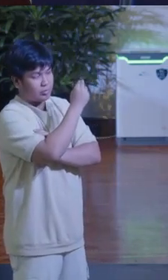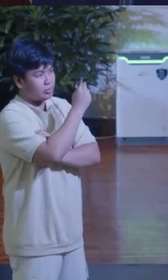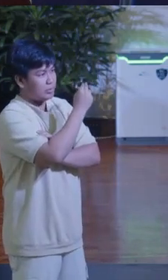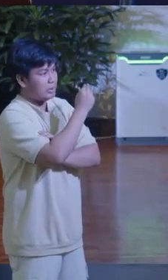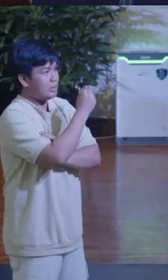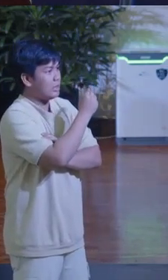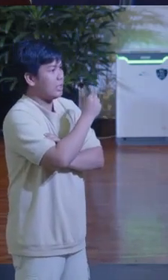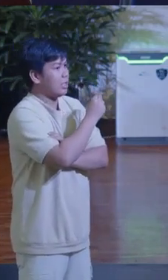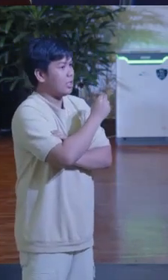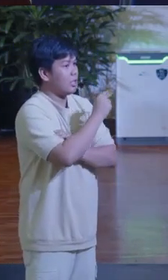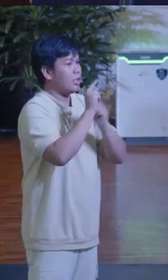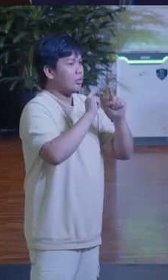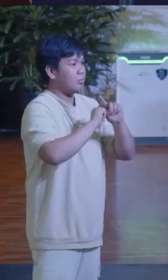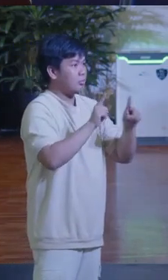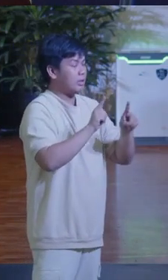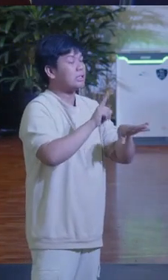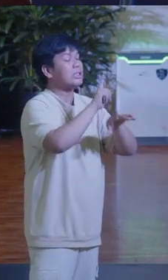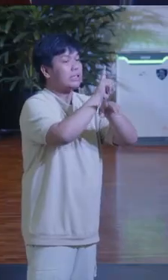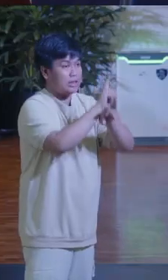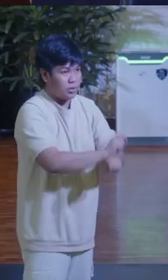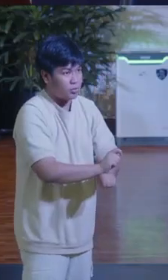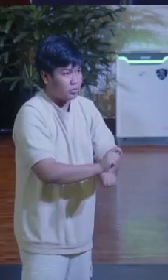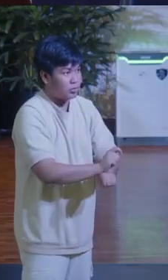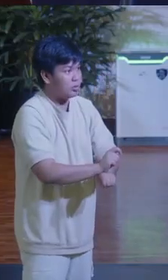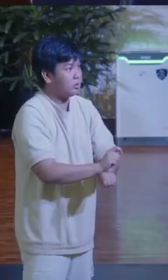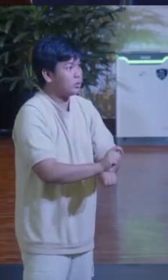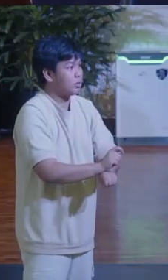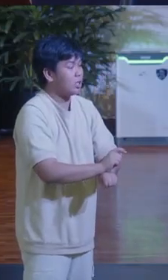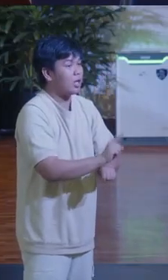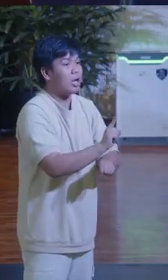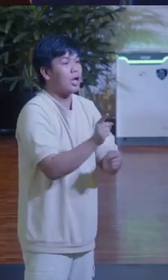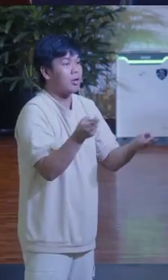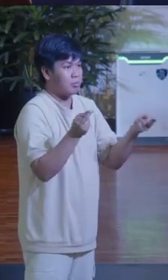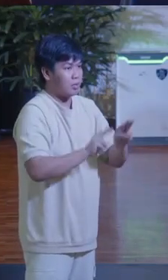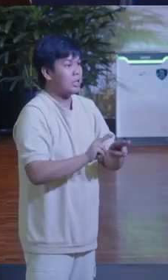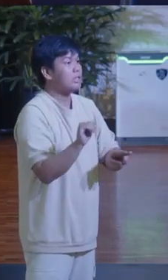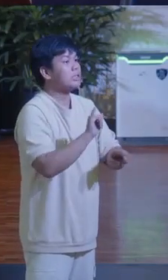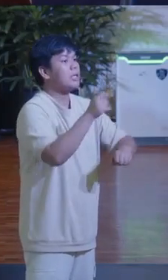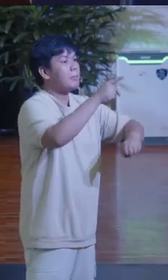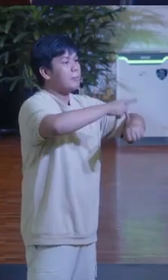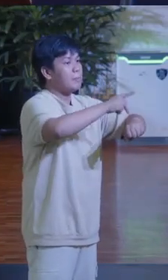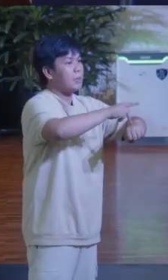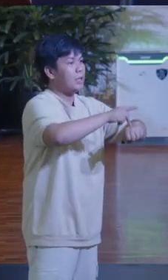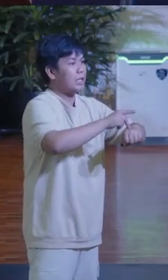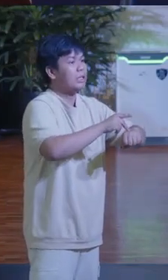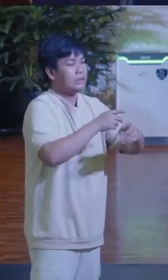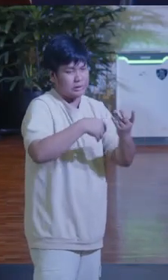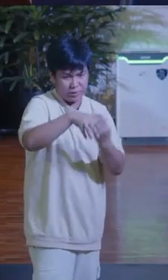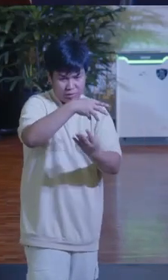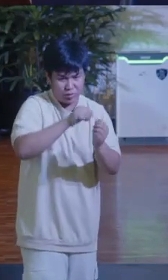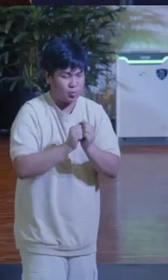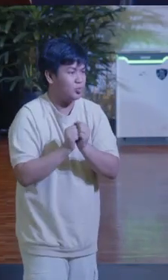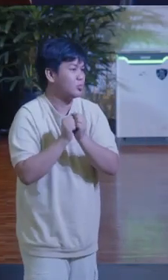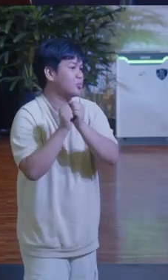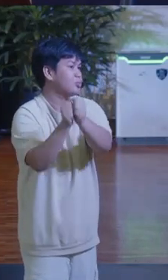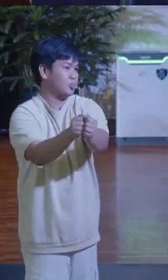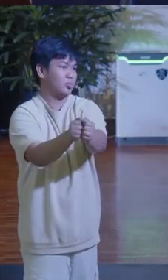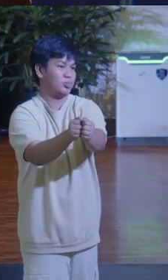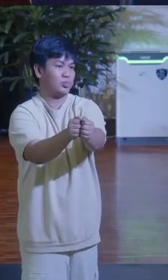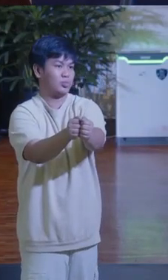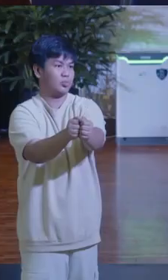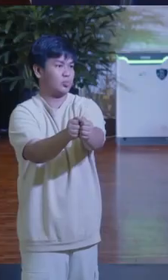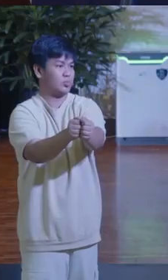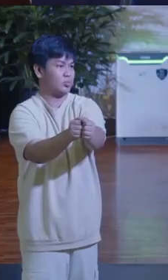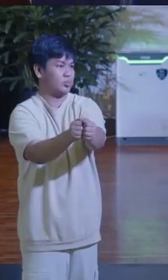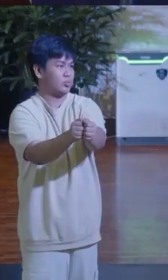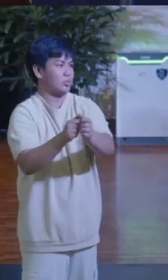sa kanilang tradisyon, siya po ay parang si Pedro, nakisama. No? Yung